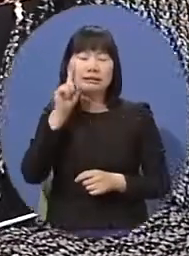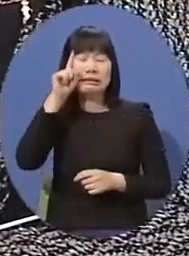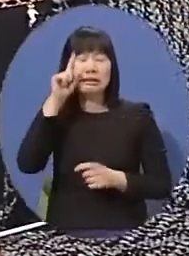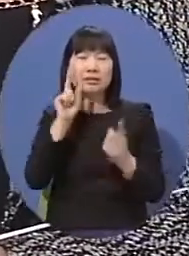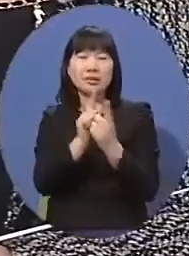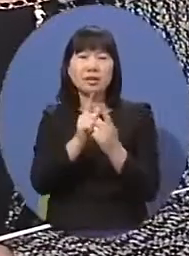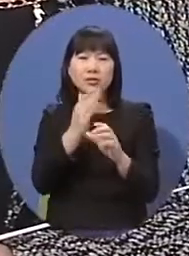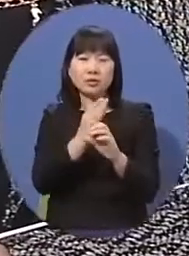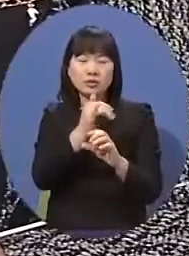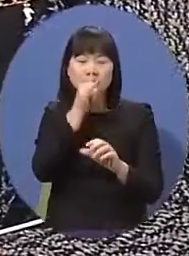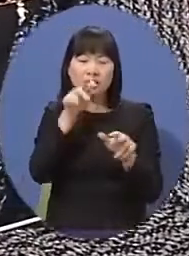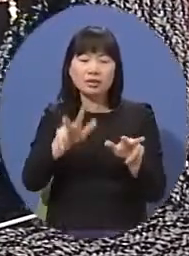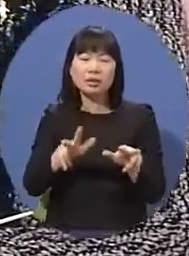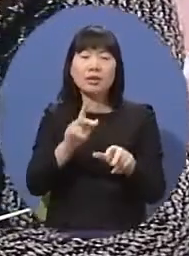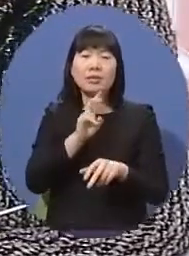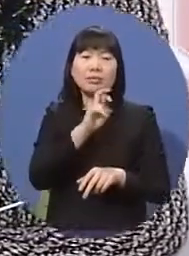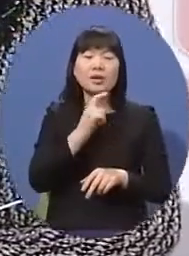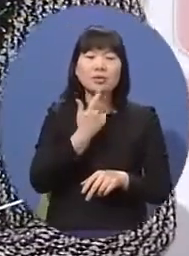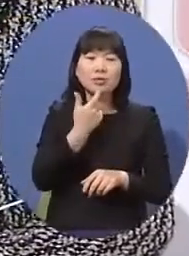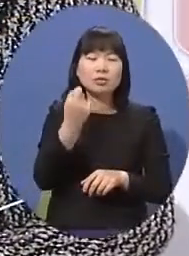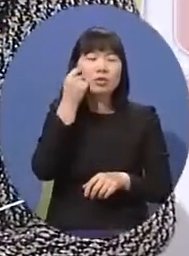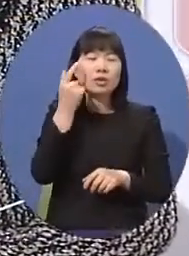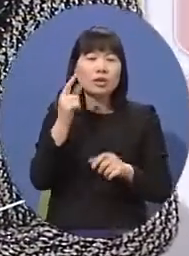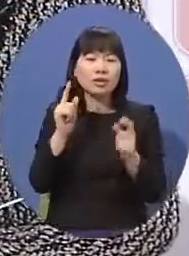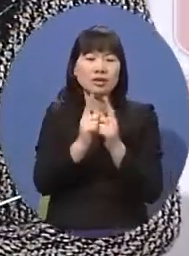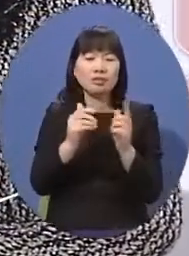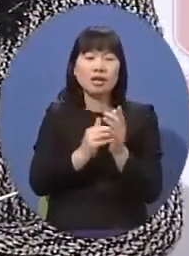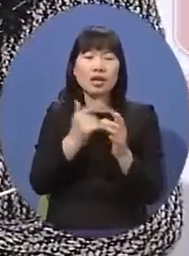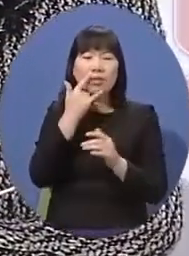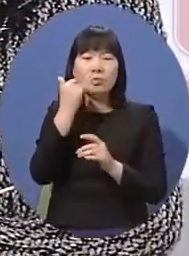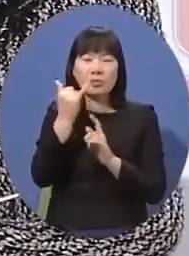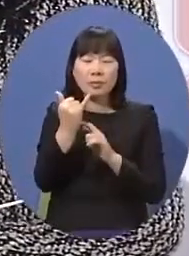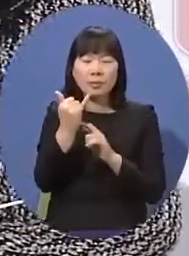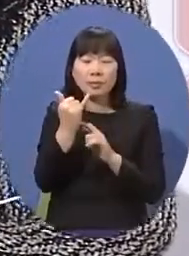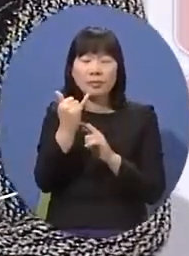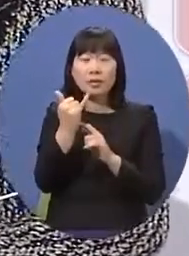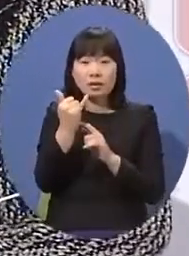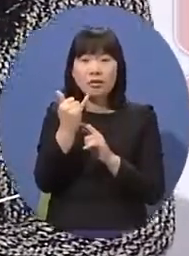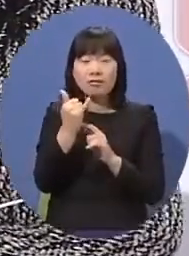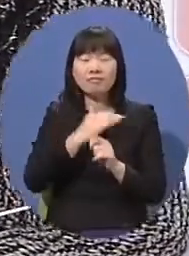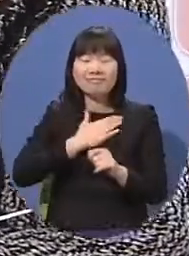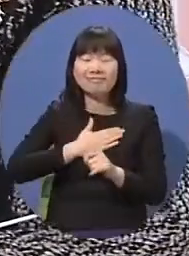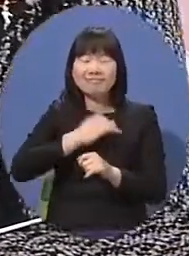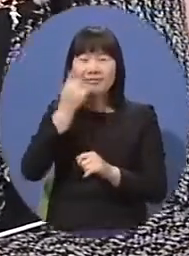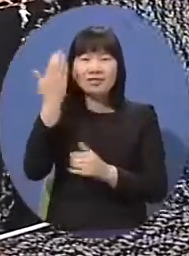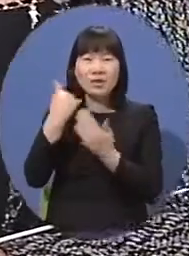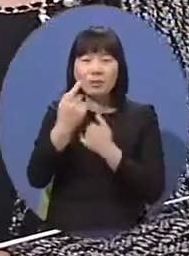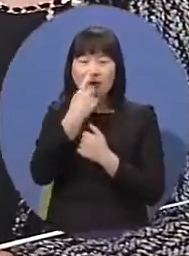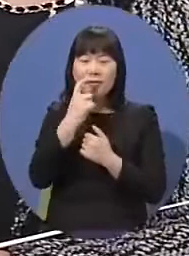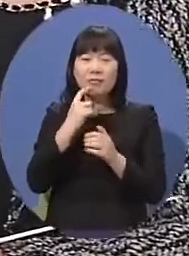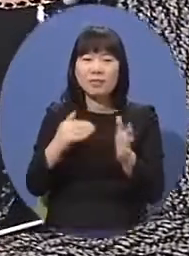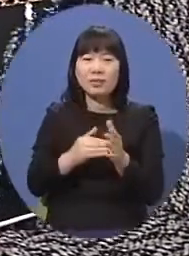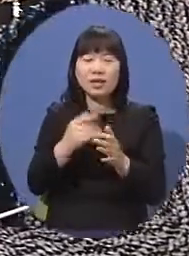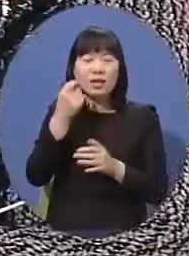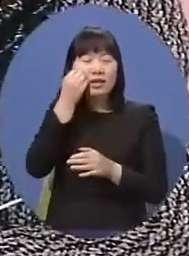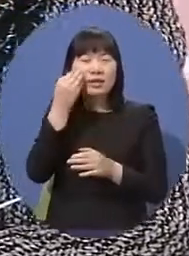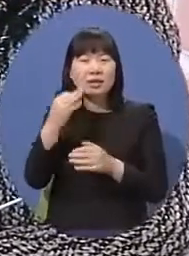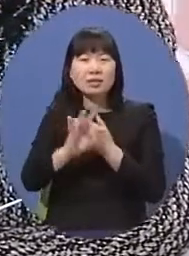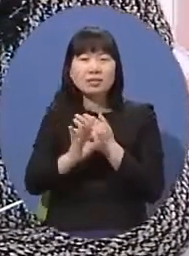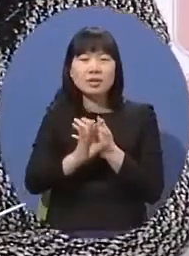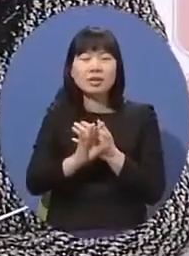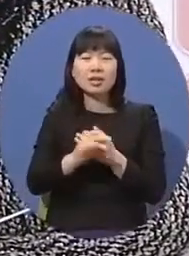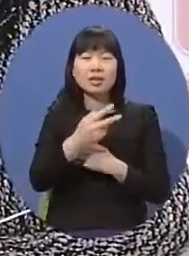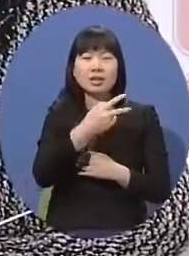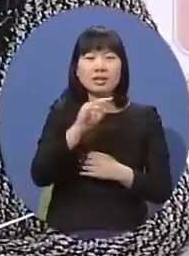받는데 이거는 이제 만 6개월 정도 되면 엄마 아빠를 알아보기 시작하고 우리 전에 배웠던 한 10개월 정도 되면